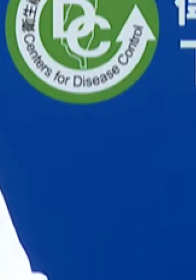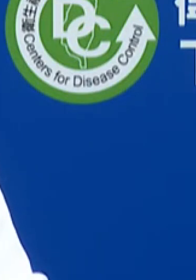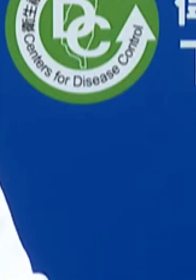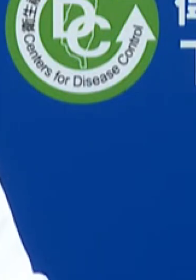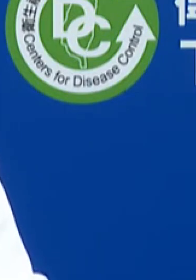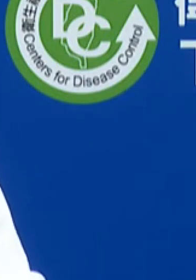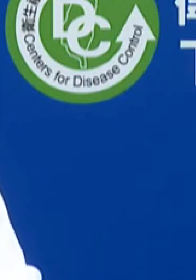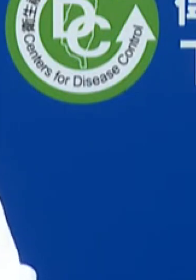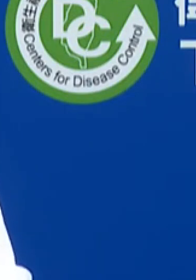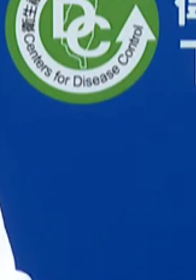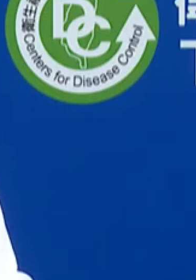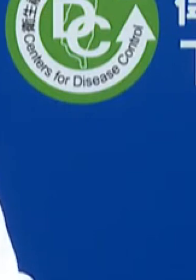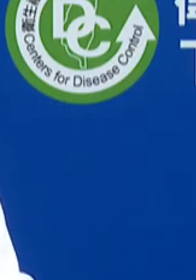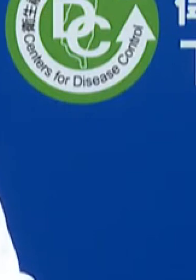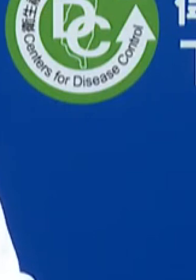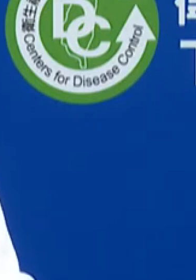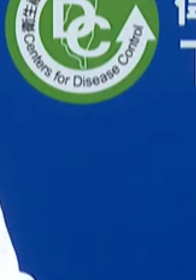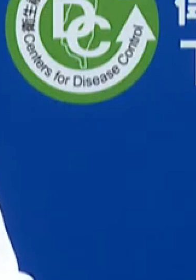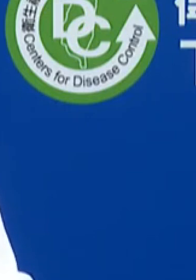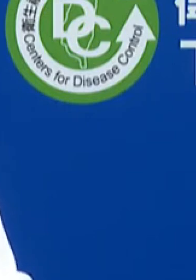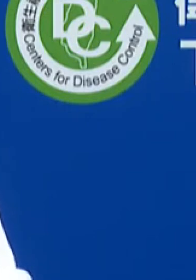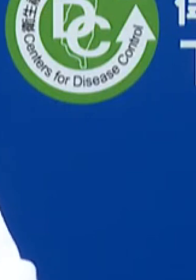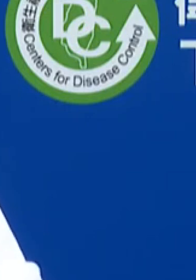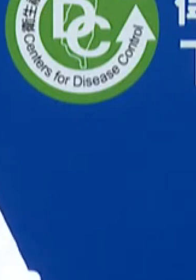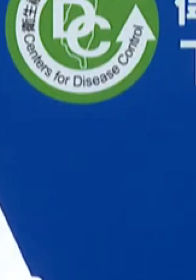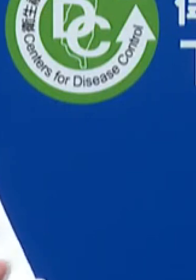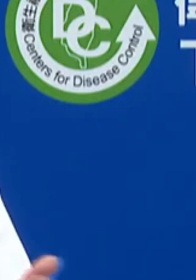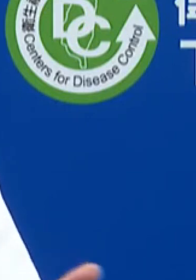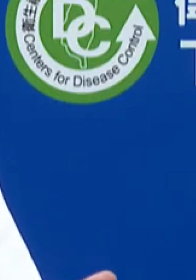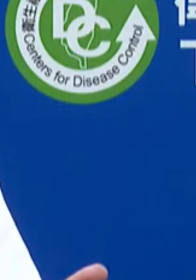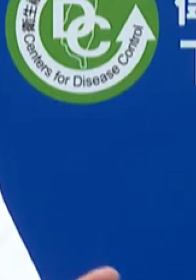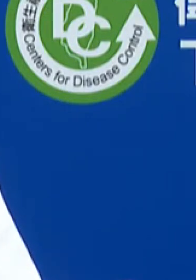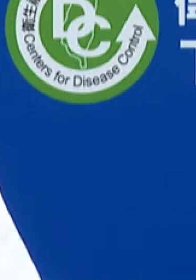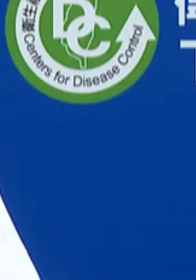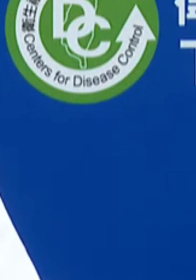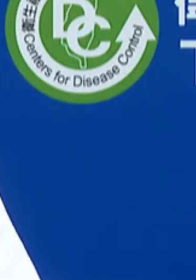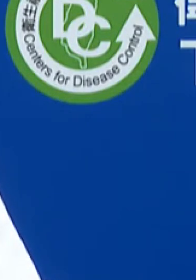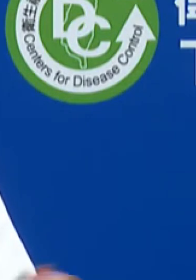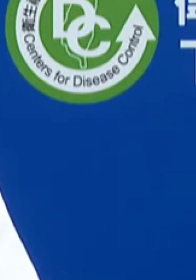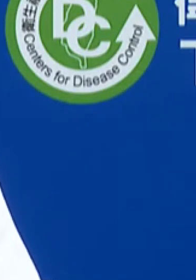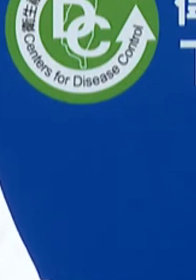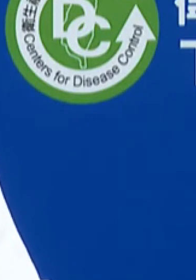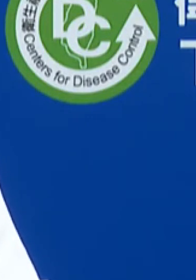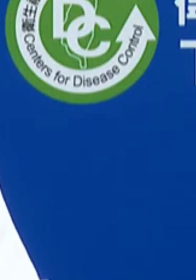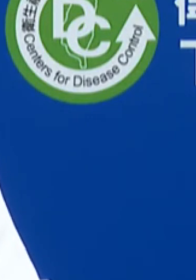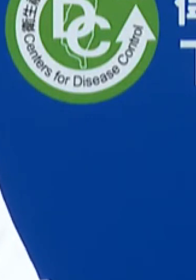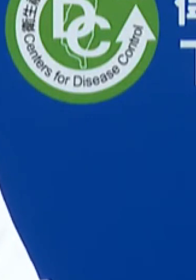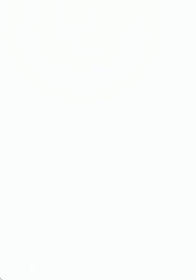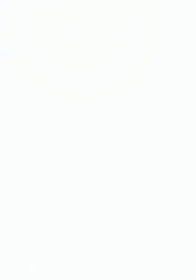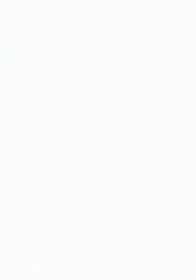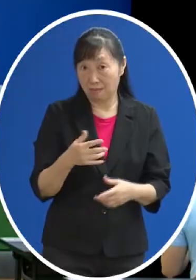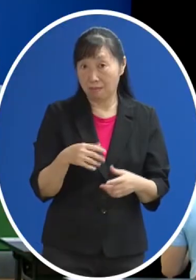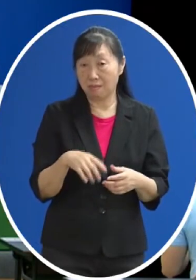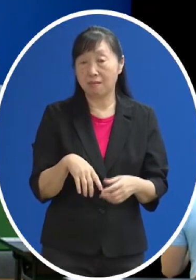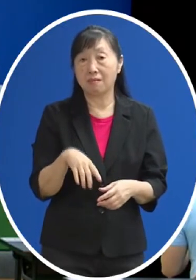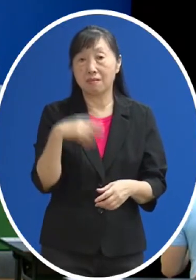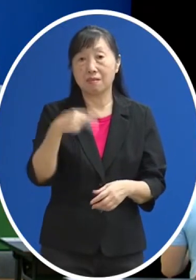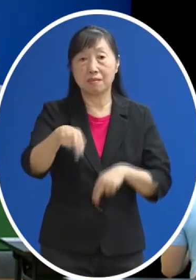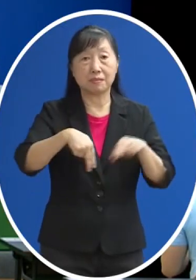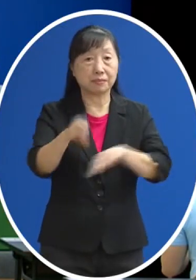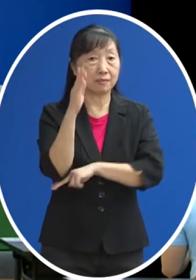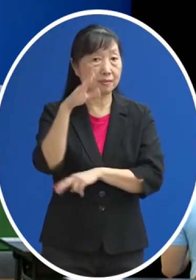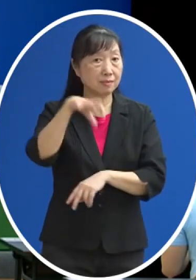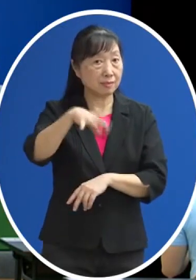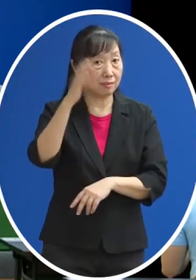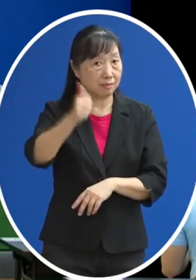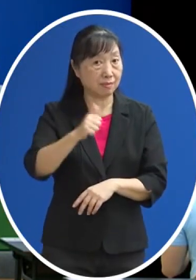都还没有开始嘛，那可能还要看双北这饮食的内用开始之后会不会有什么样的变化。 行政院长苏贞